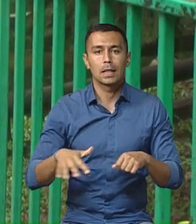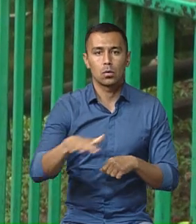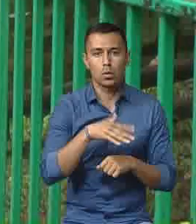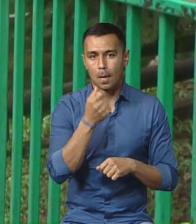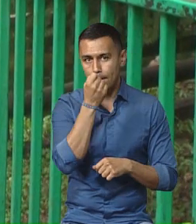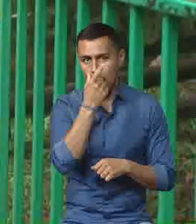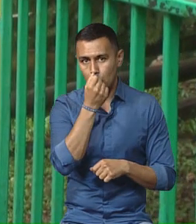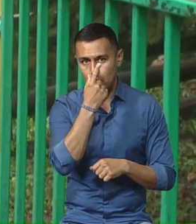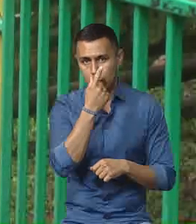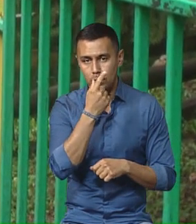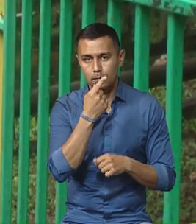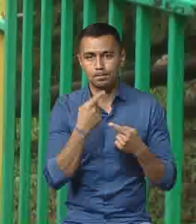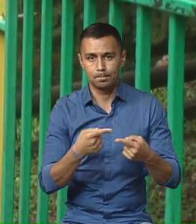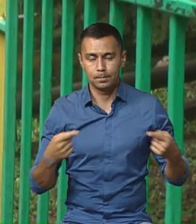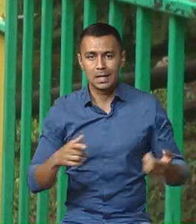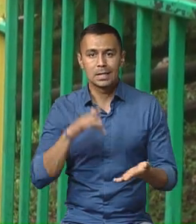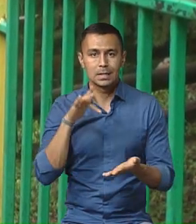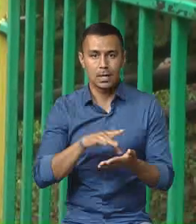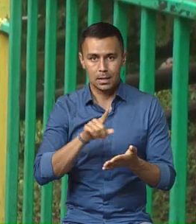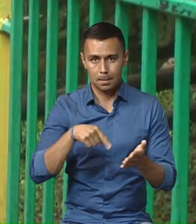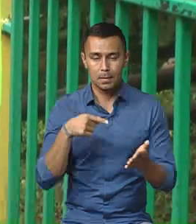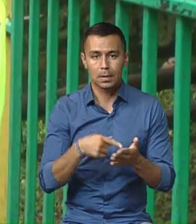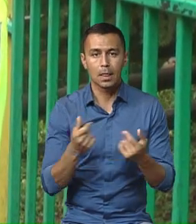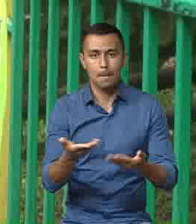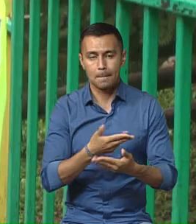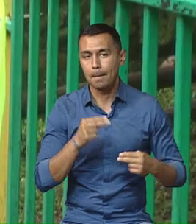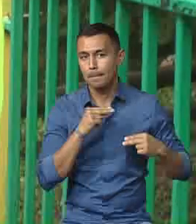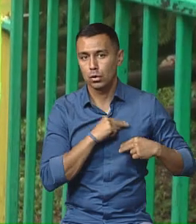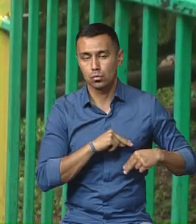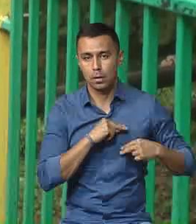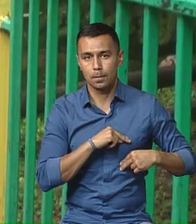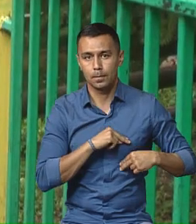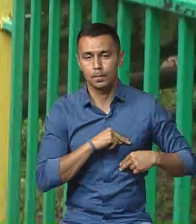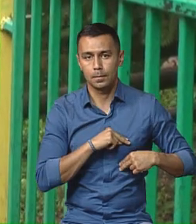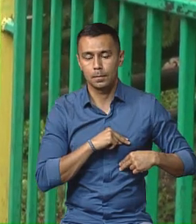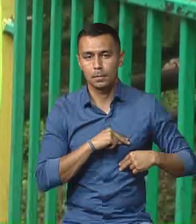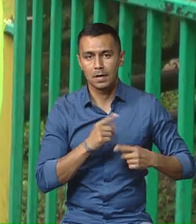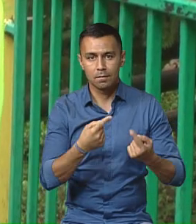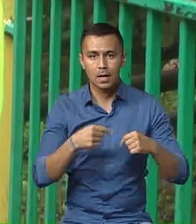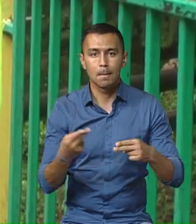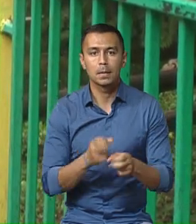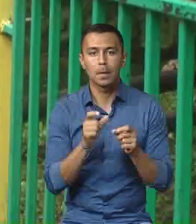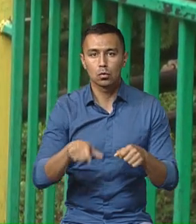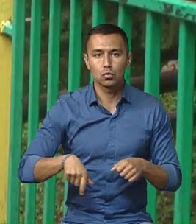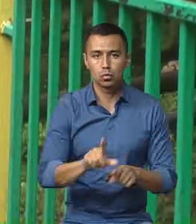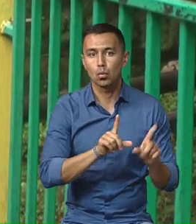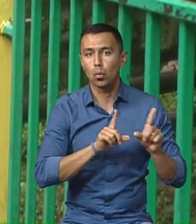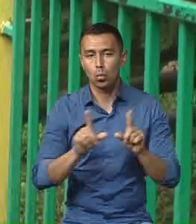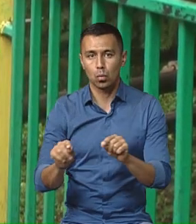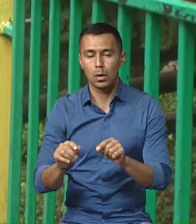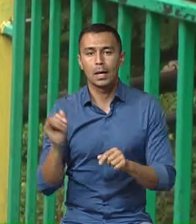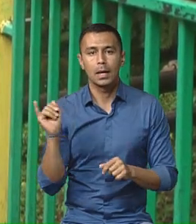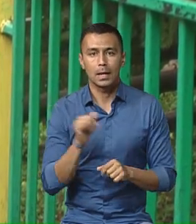парку, парків, центр міста, де ми працюємо в сфері безпеки дорожнього руху.